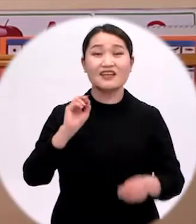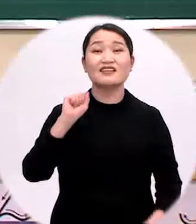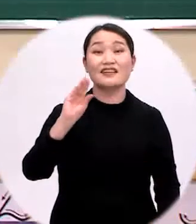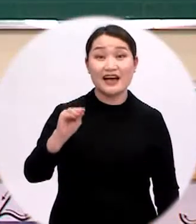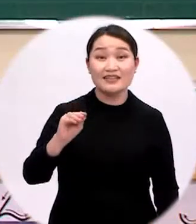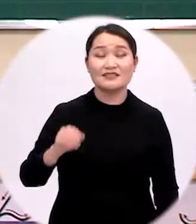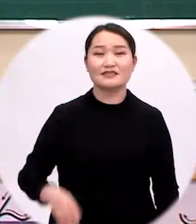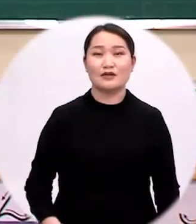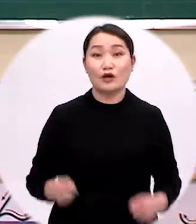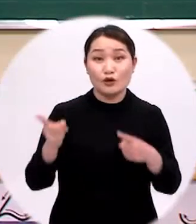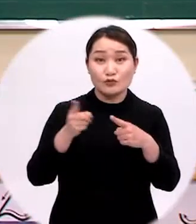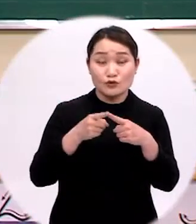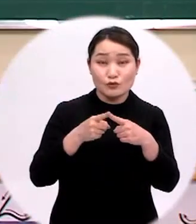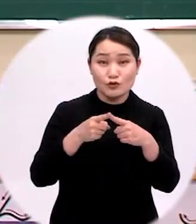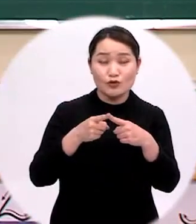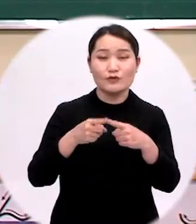Юулүрийг төмрөөр,